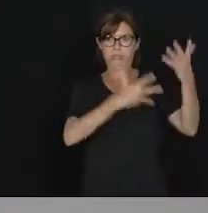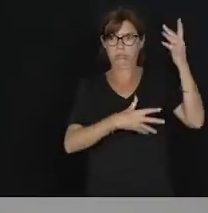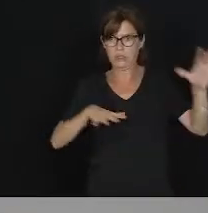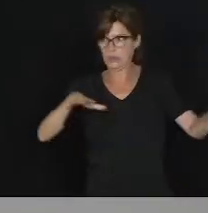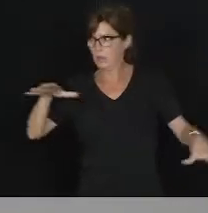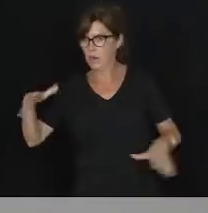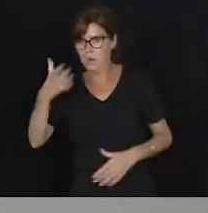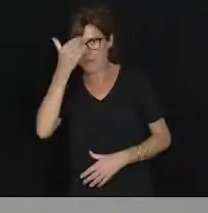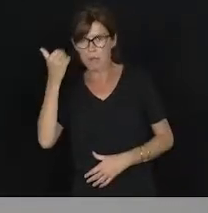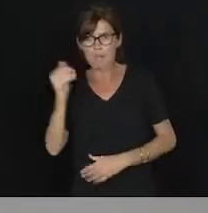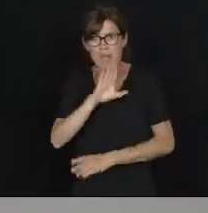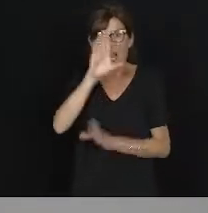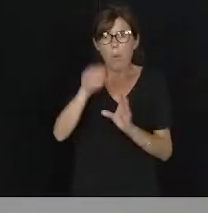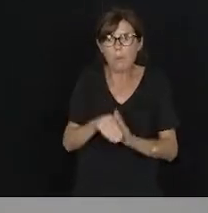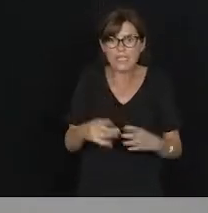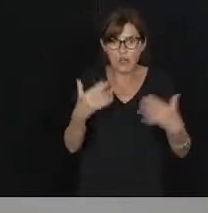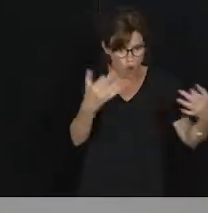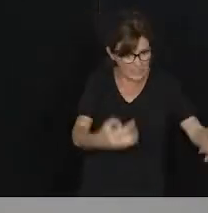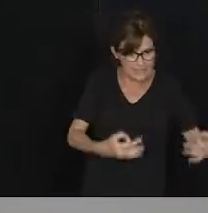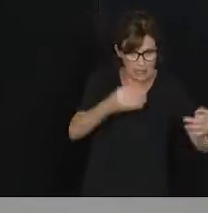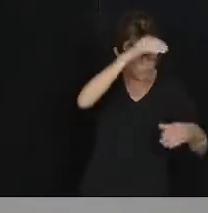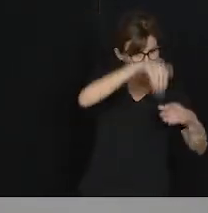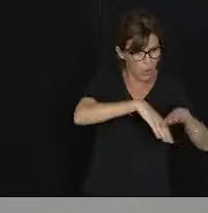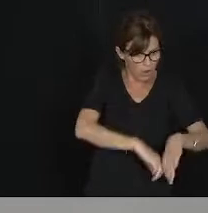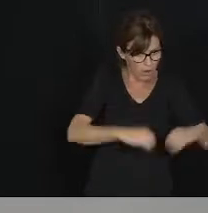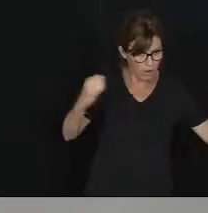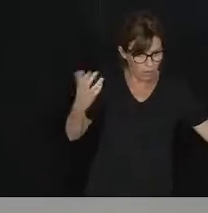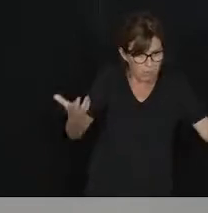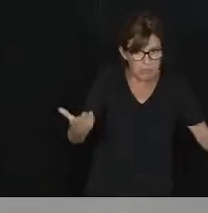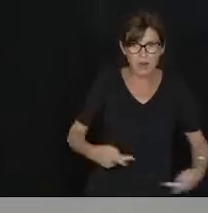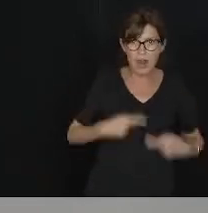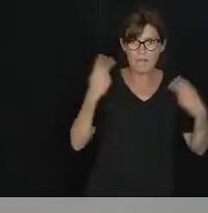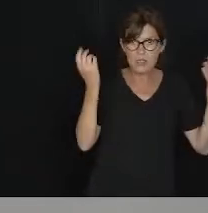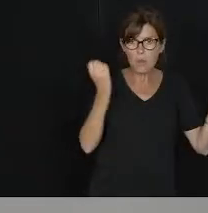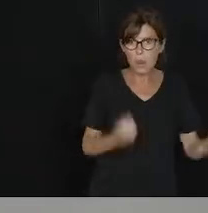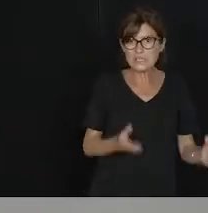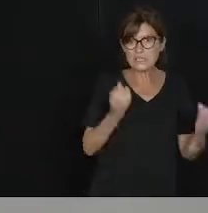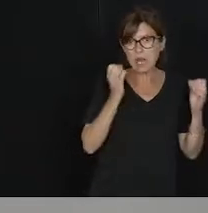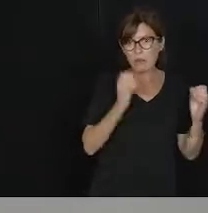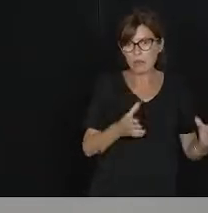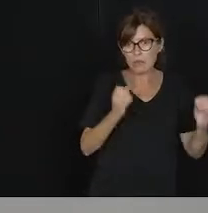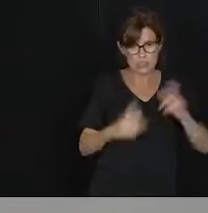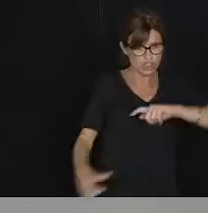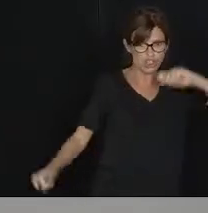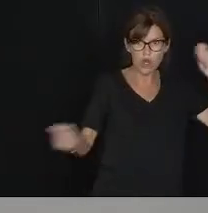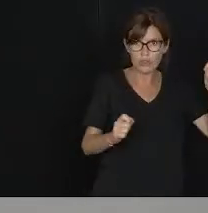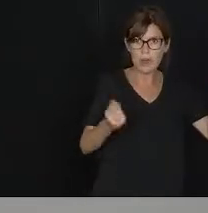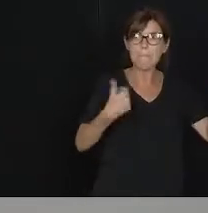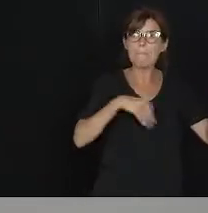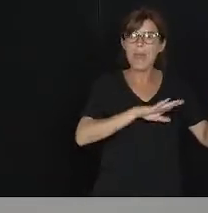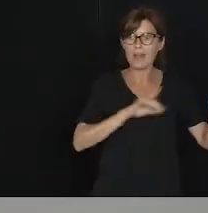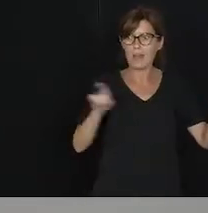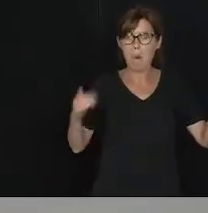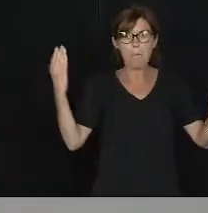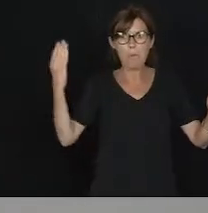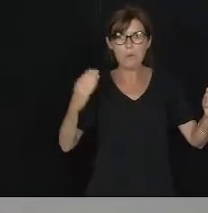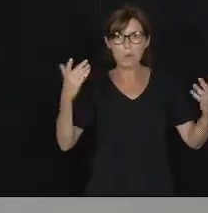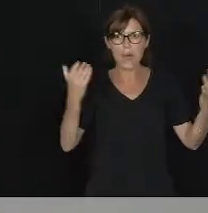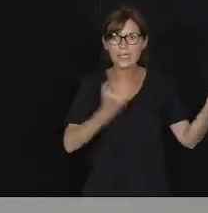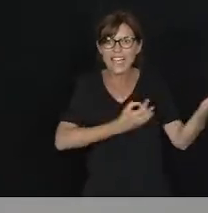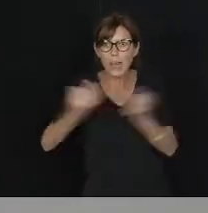remarquent, mais c'est aussi l'ordinaire, c'est-à-dire le plus routinier du quotidien, qui est constamment recherché par eux.